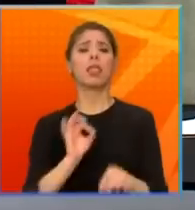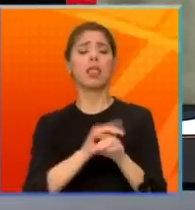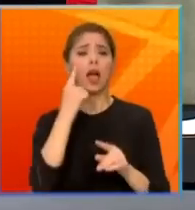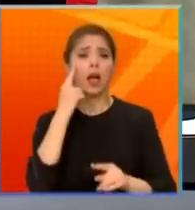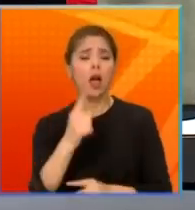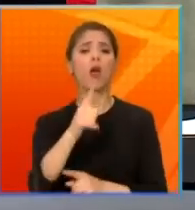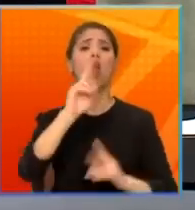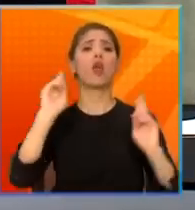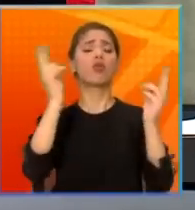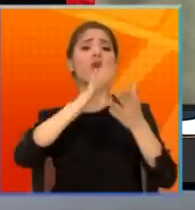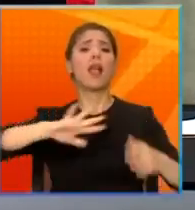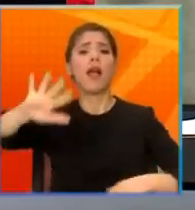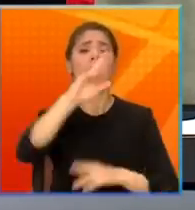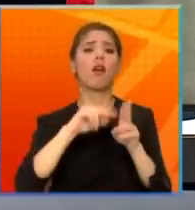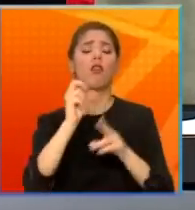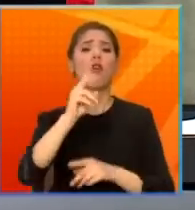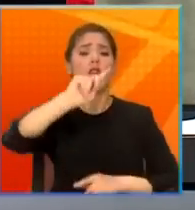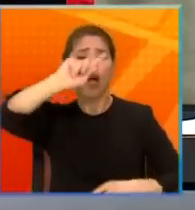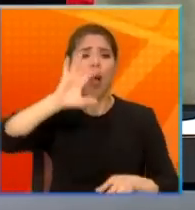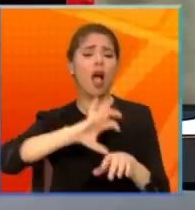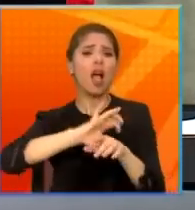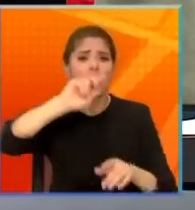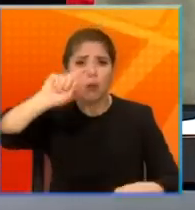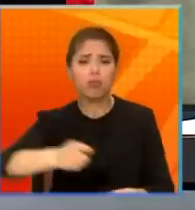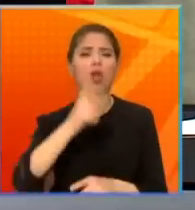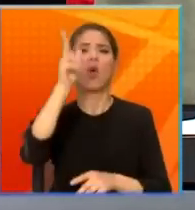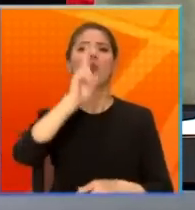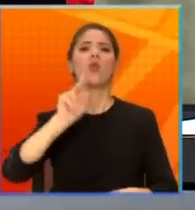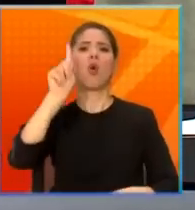An itibariyle dünya genelinde koronavirüs teşhisi konulan